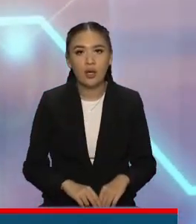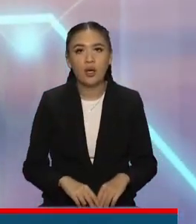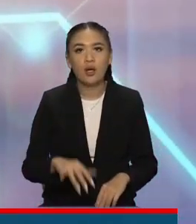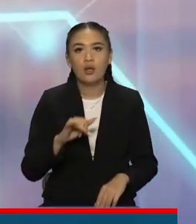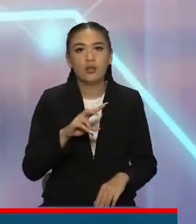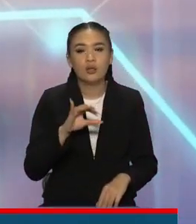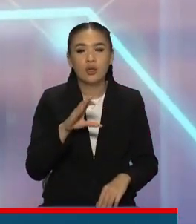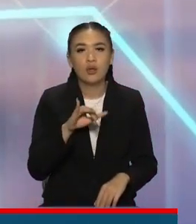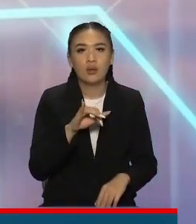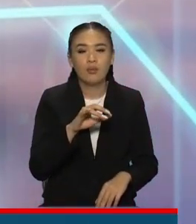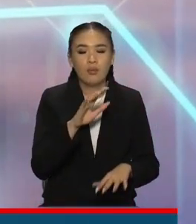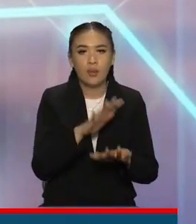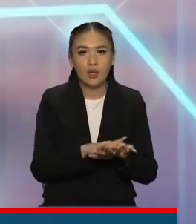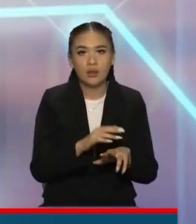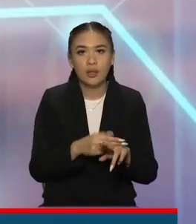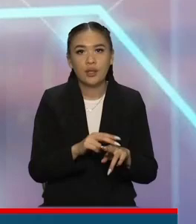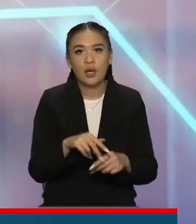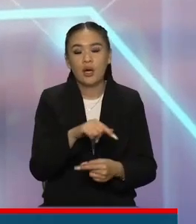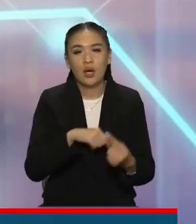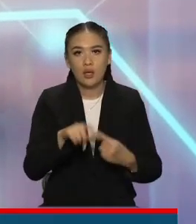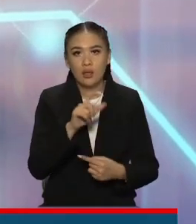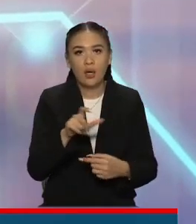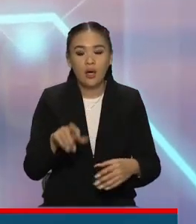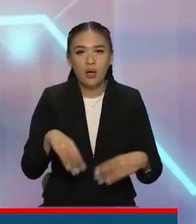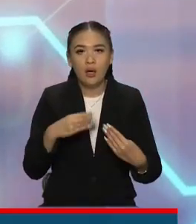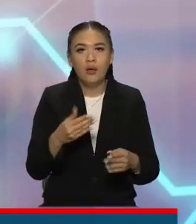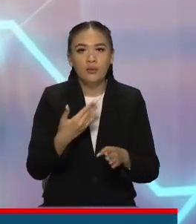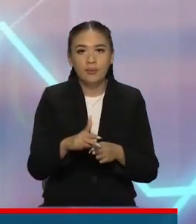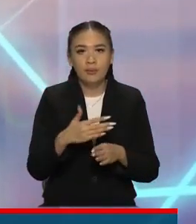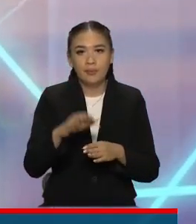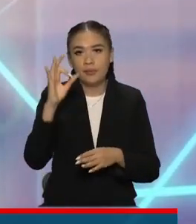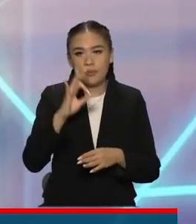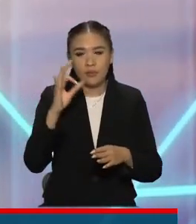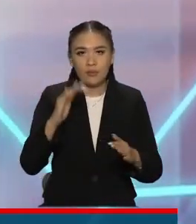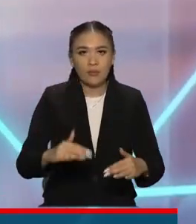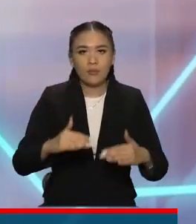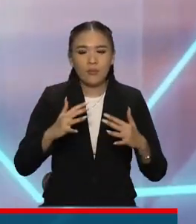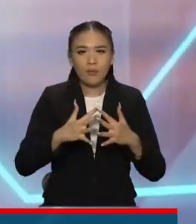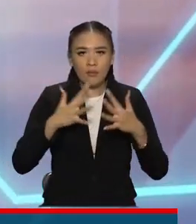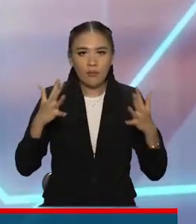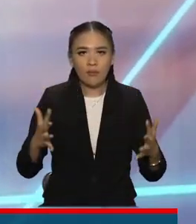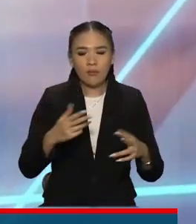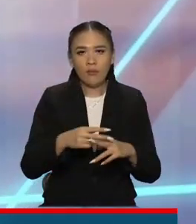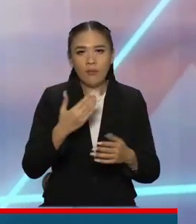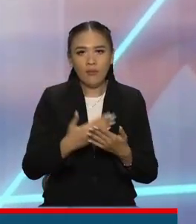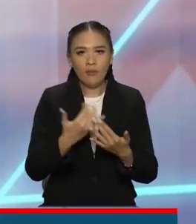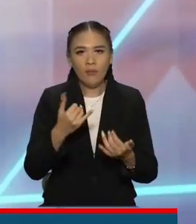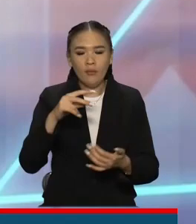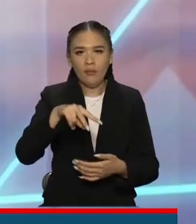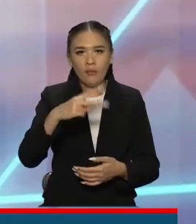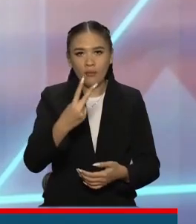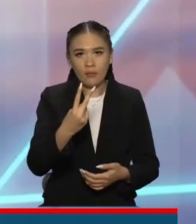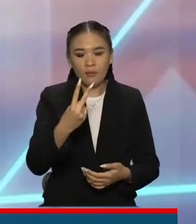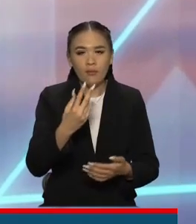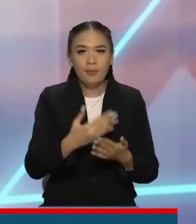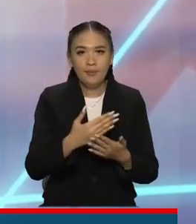банктің пайыздық ставкасы жоғары болғанда кәсіпкерлерге берілетін кредиттің де пайызы жоғары. Енді қазір 22